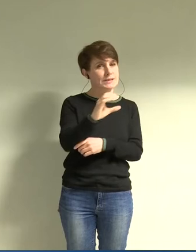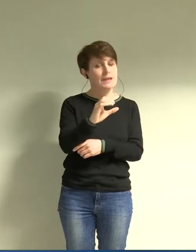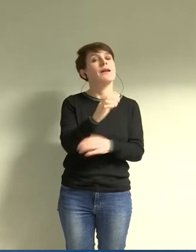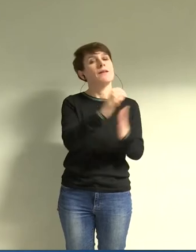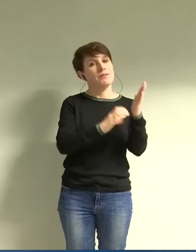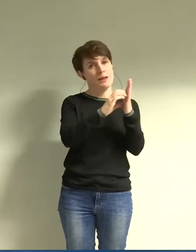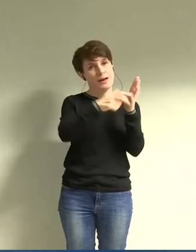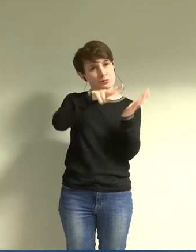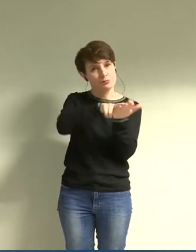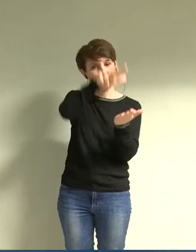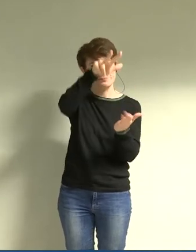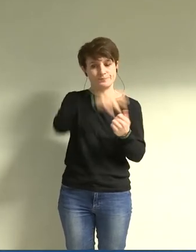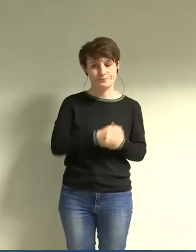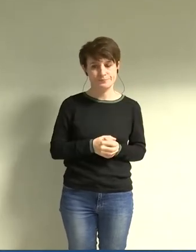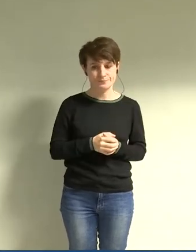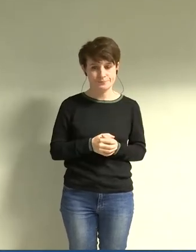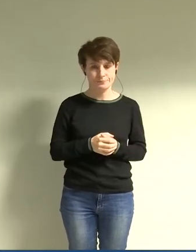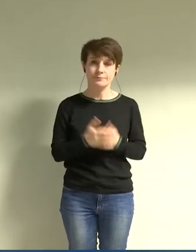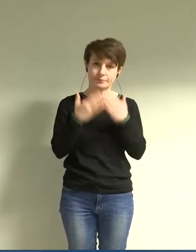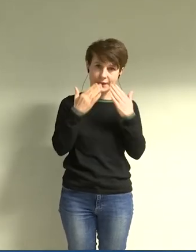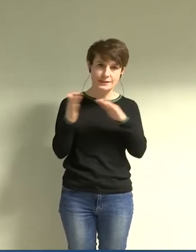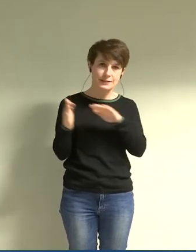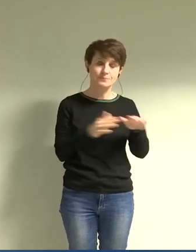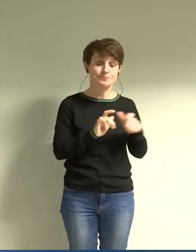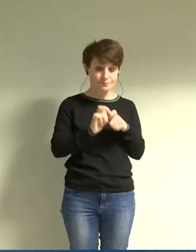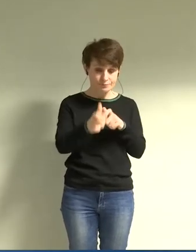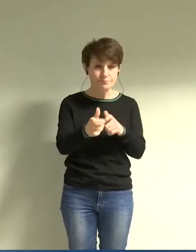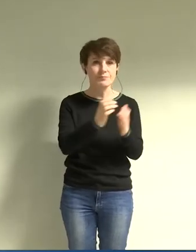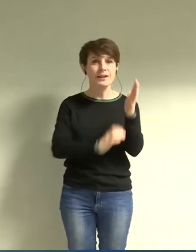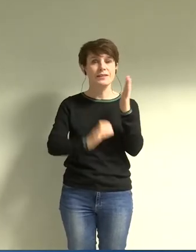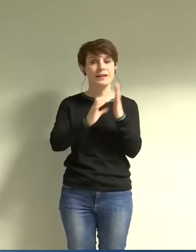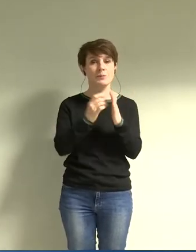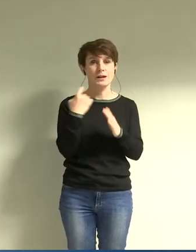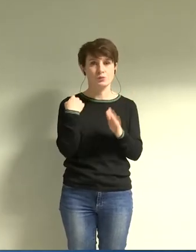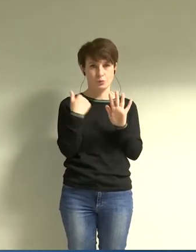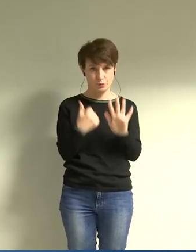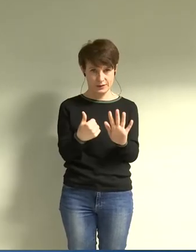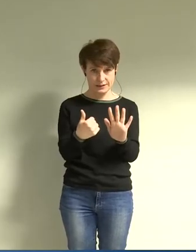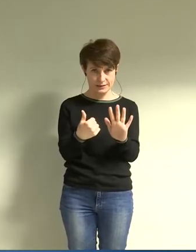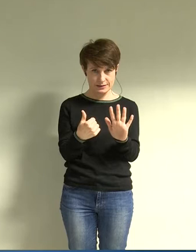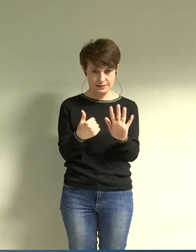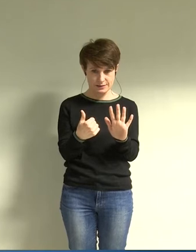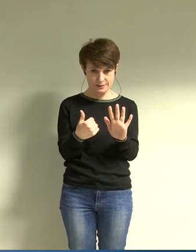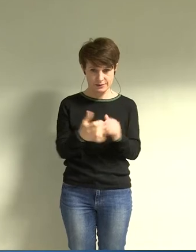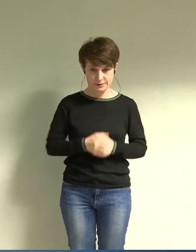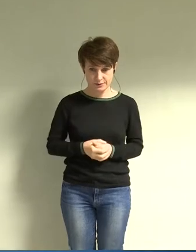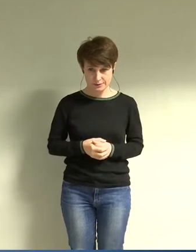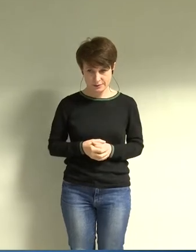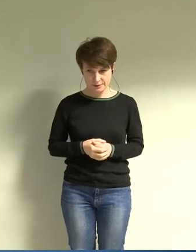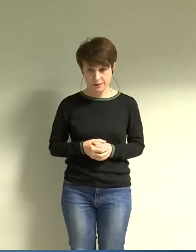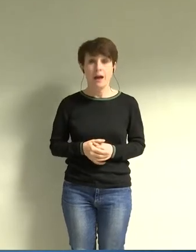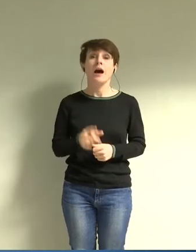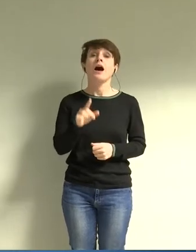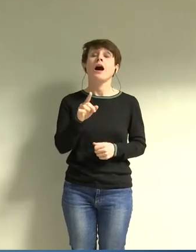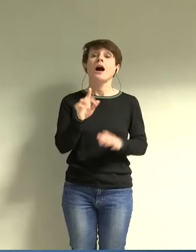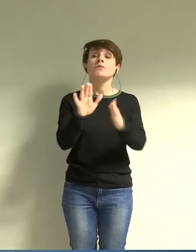adoptée je vous remercie nous passons à la délibération numéro 6 à 8 pour la libération d euros